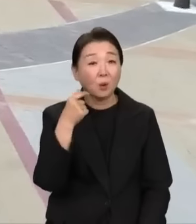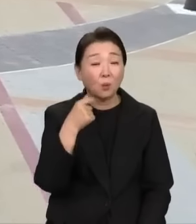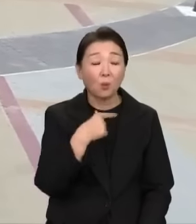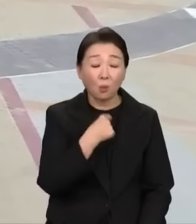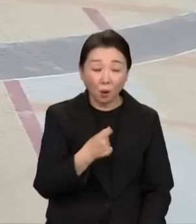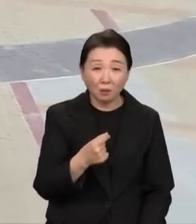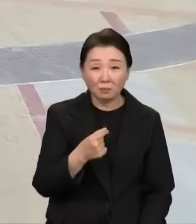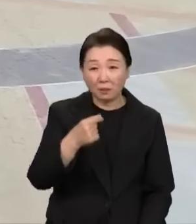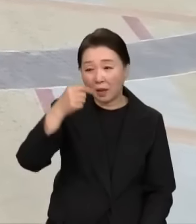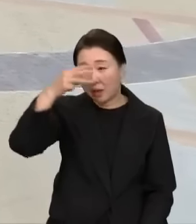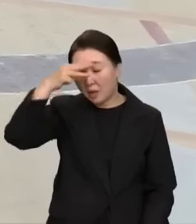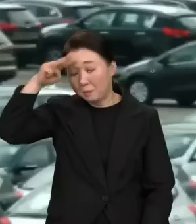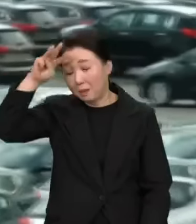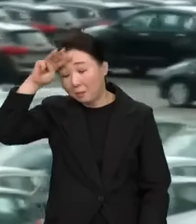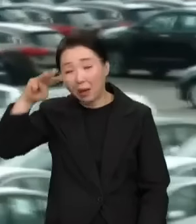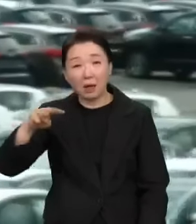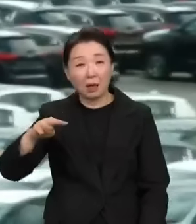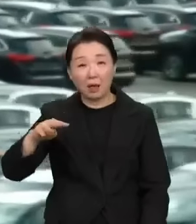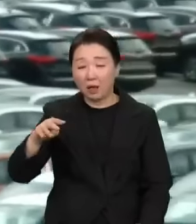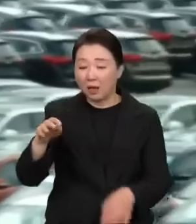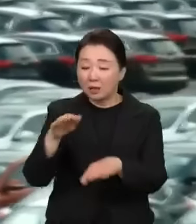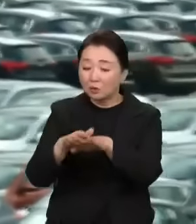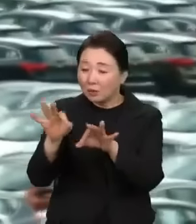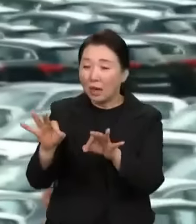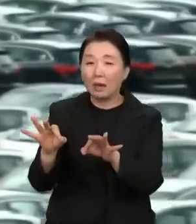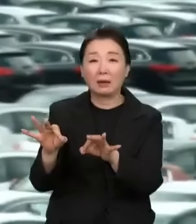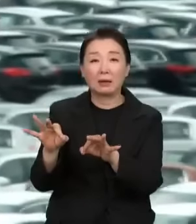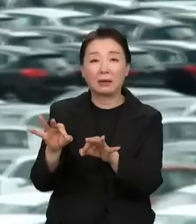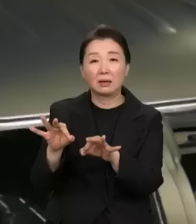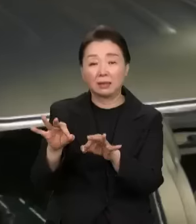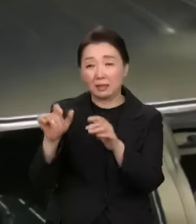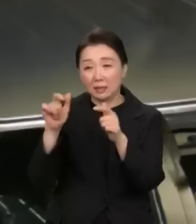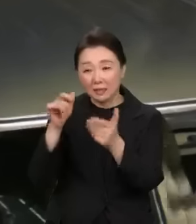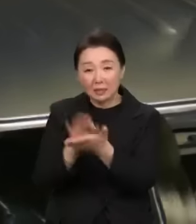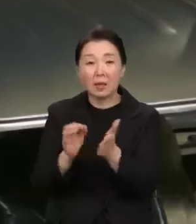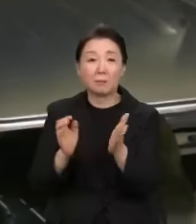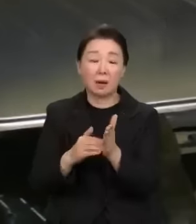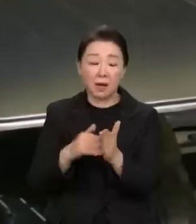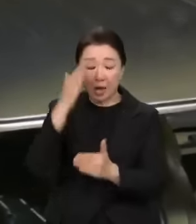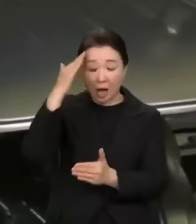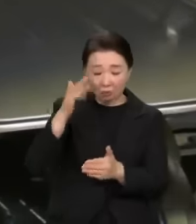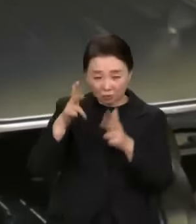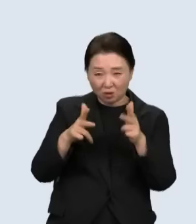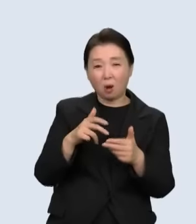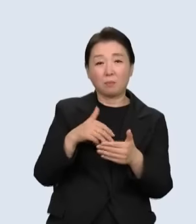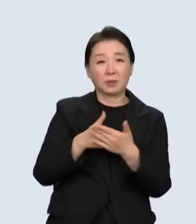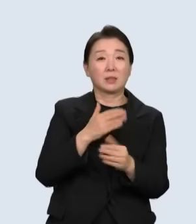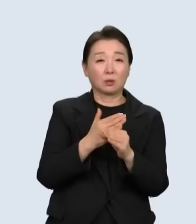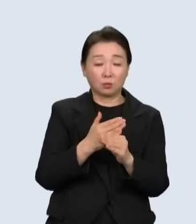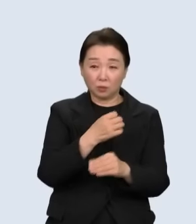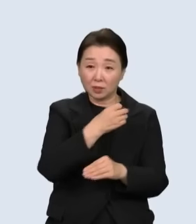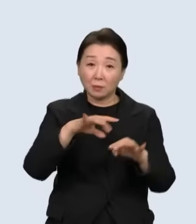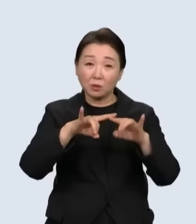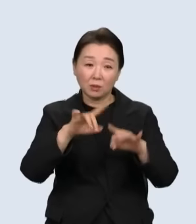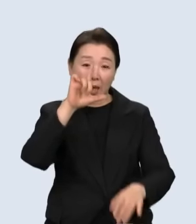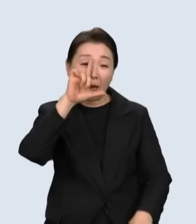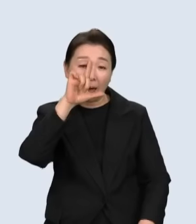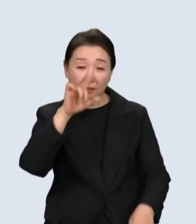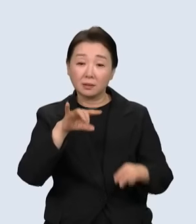저렴한 멕시코의 생산 기지를 마련해 둔 국내 기업들은 초긴장 상태입니다. 삼성전자와